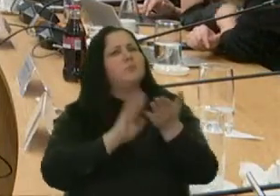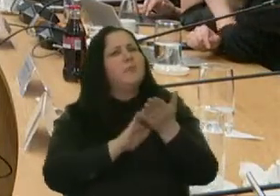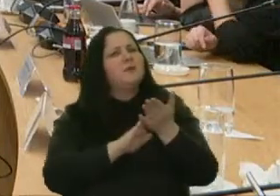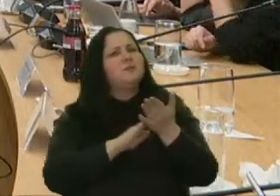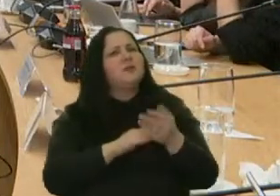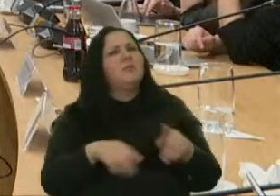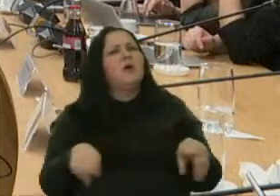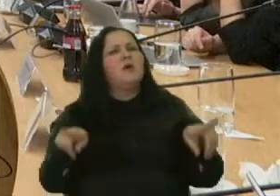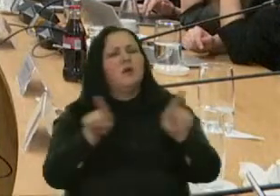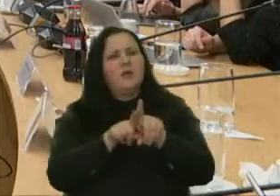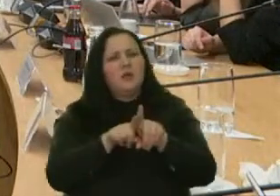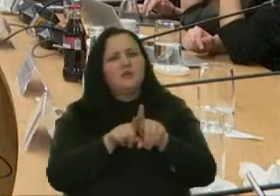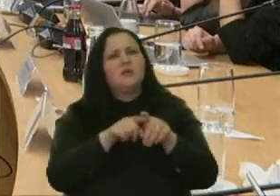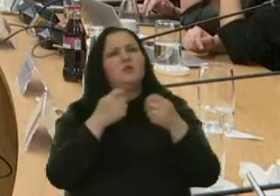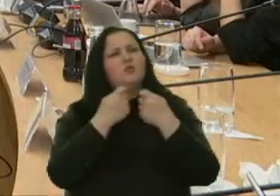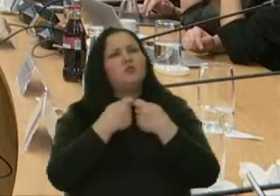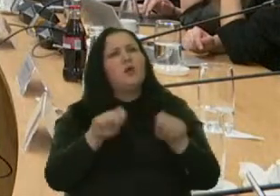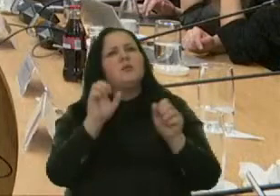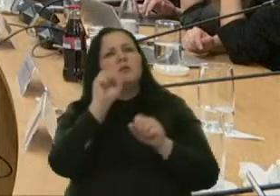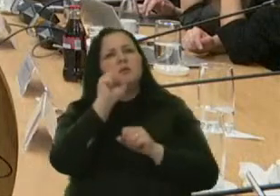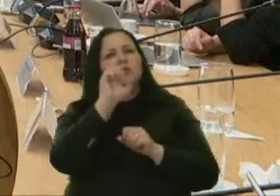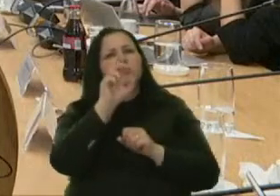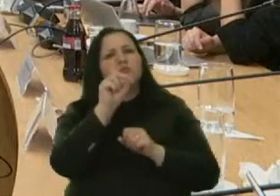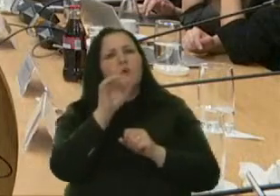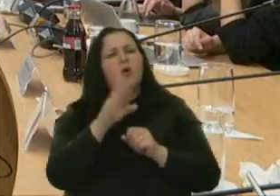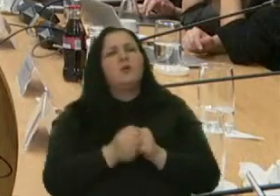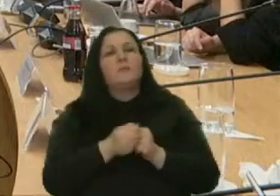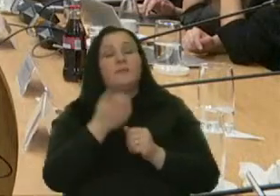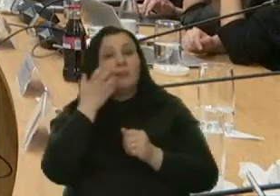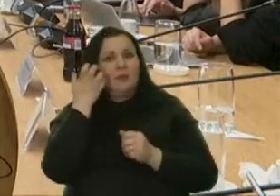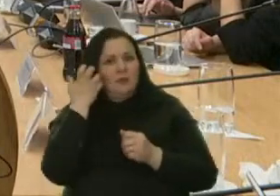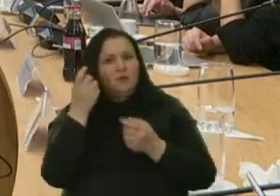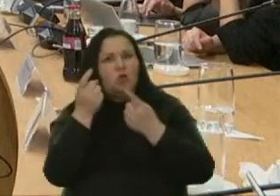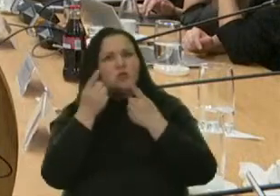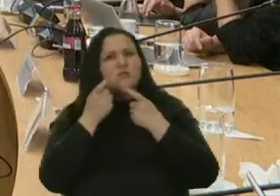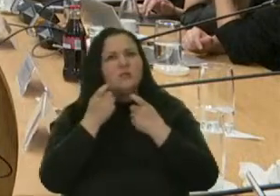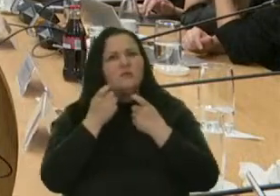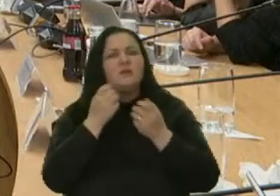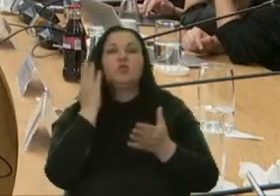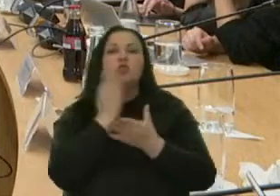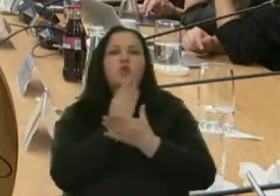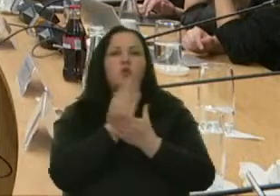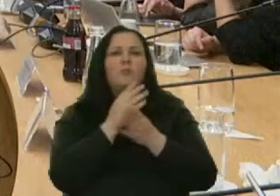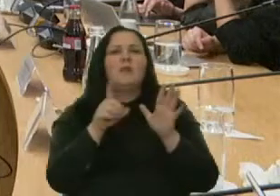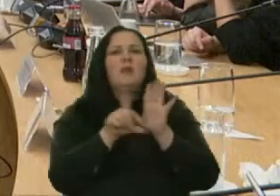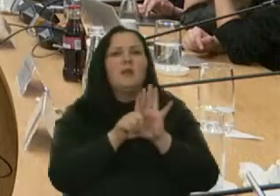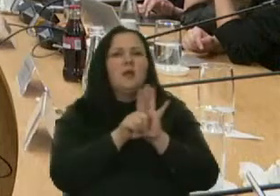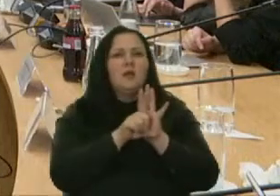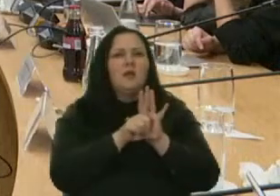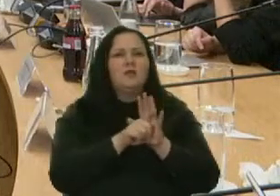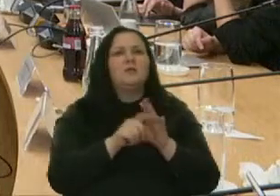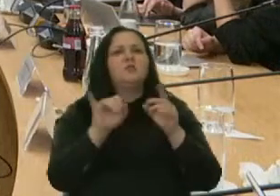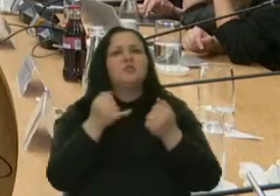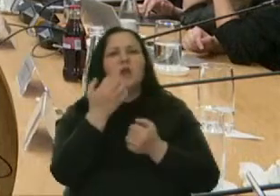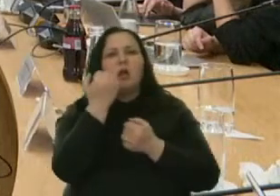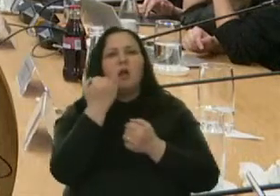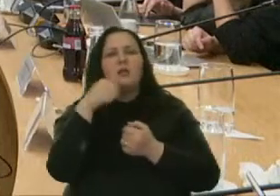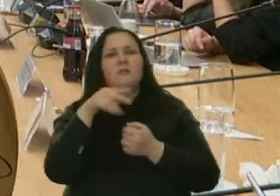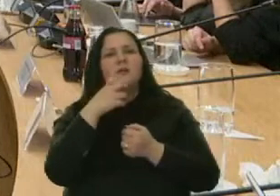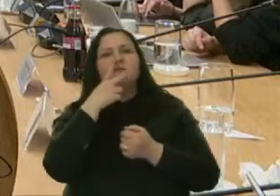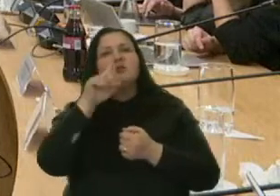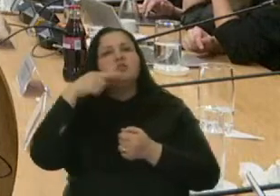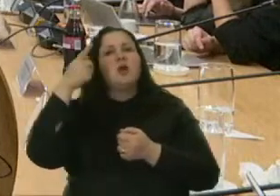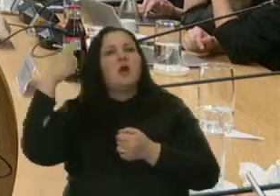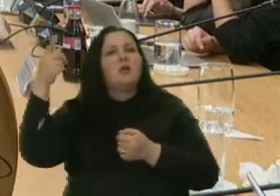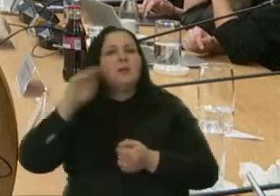exact a drept cu toate sporurile când o să vină documentația legală inclusiv prin am o să văd și alte primării